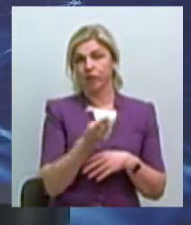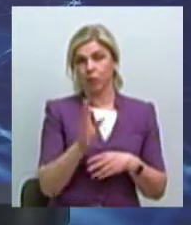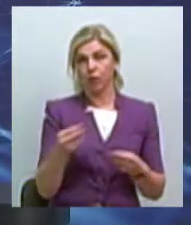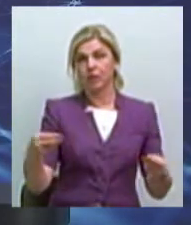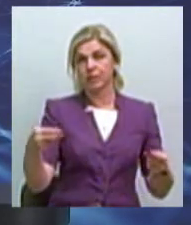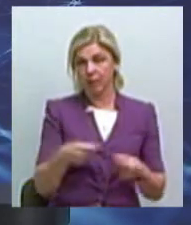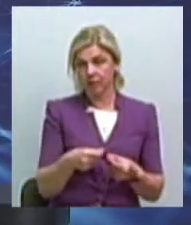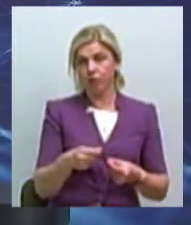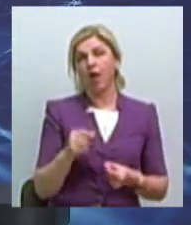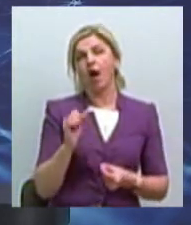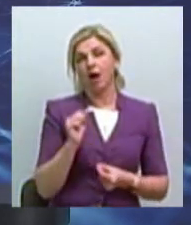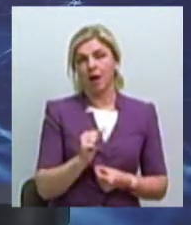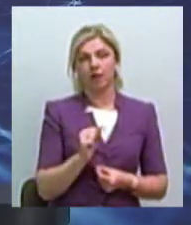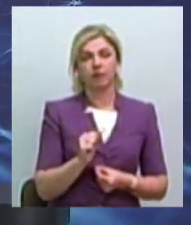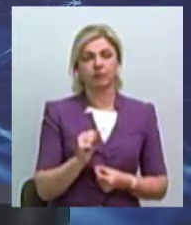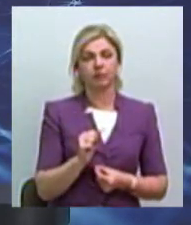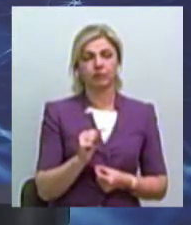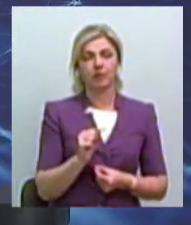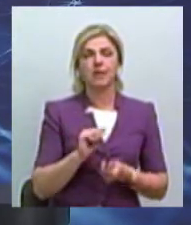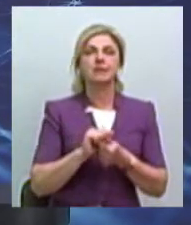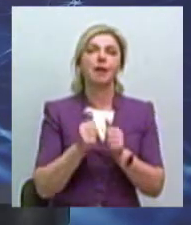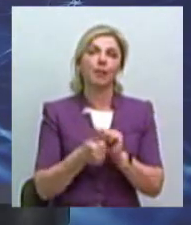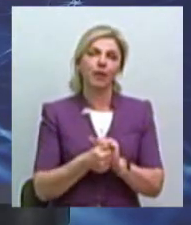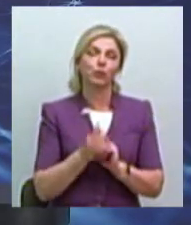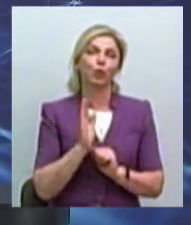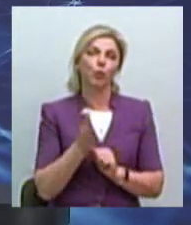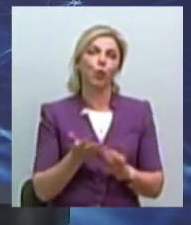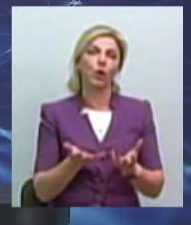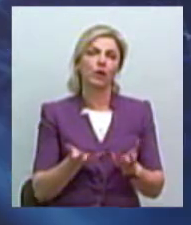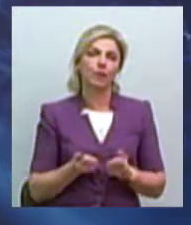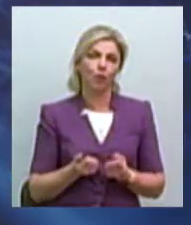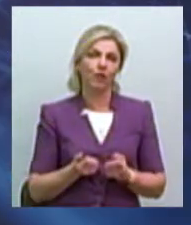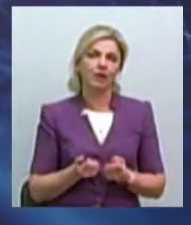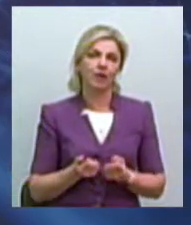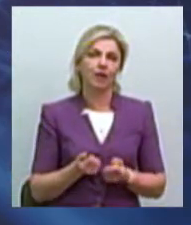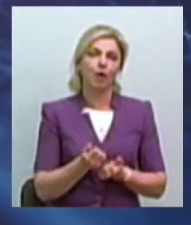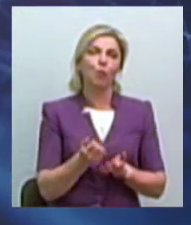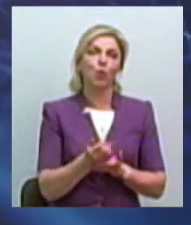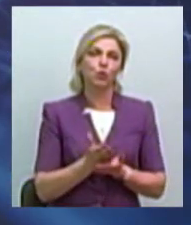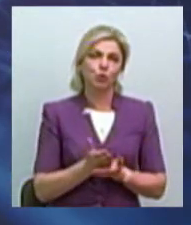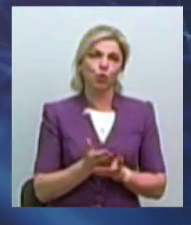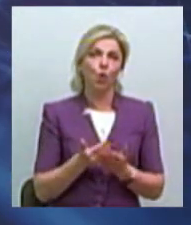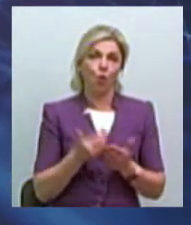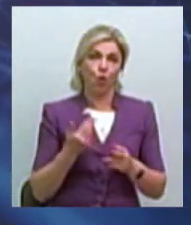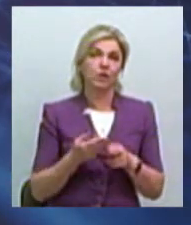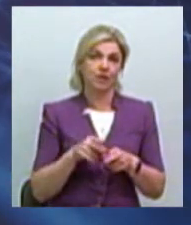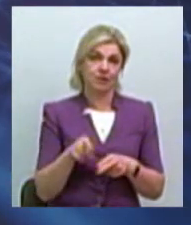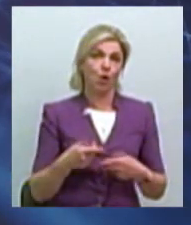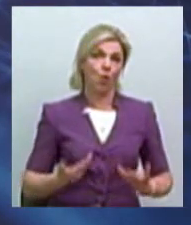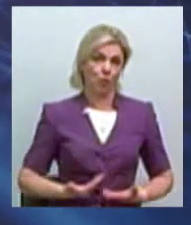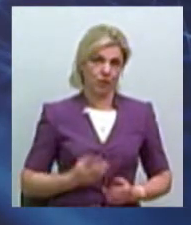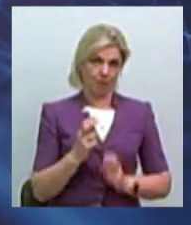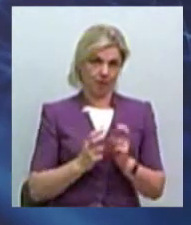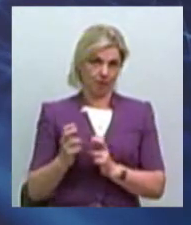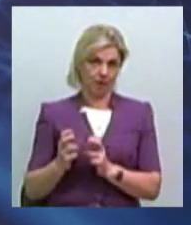співфінансувати, а навзаміну будуть отримувати послуги від цього комунального підприємства. Таким